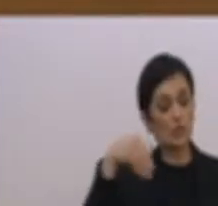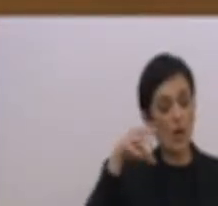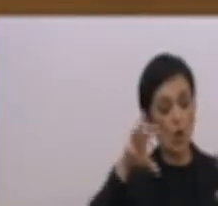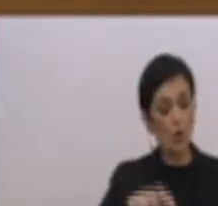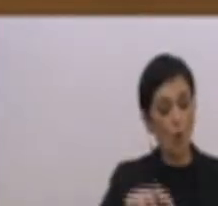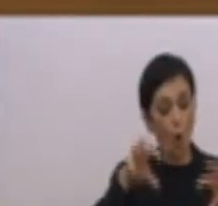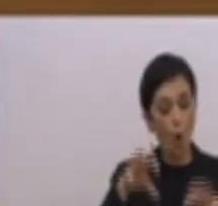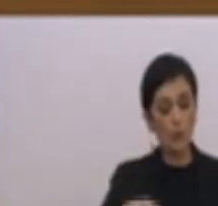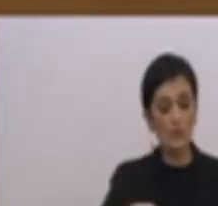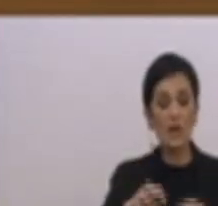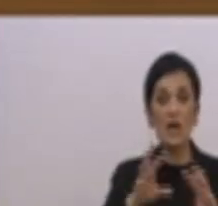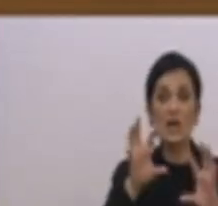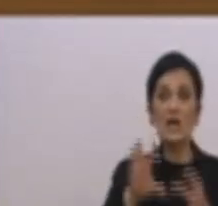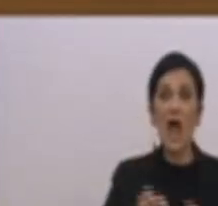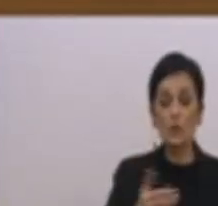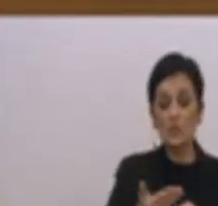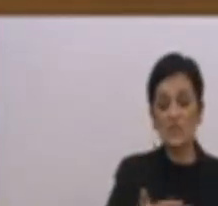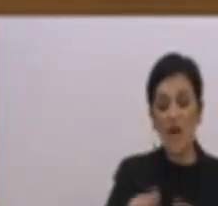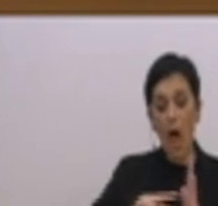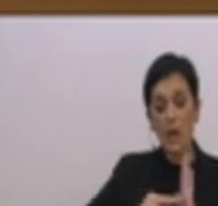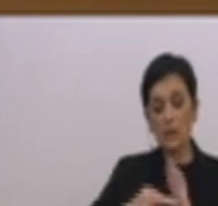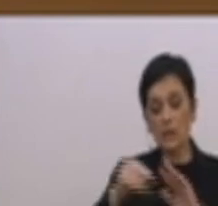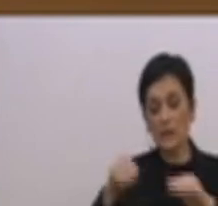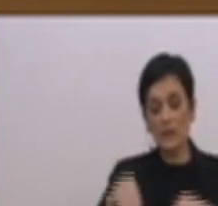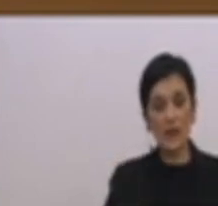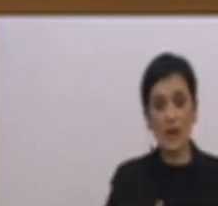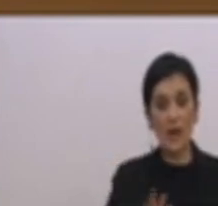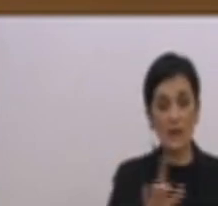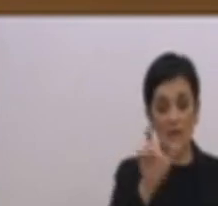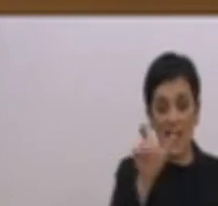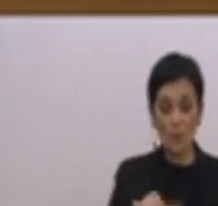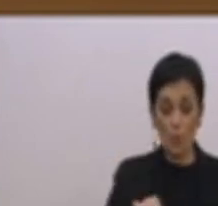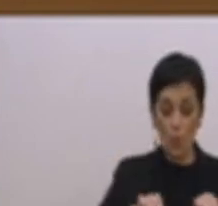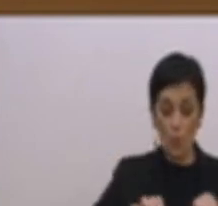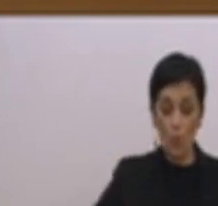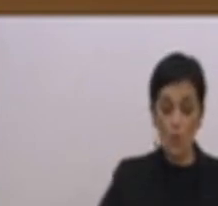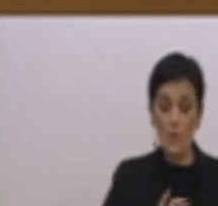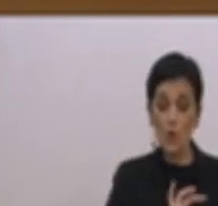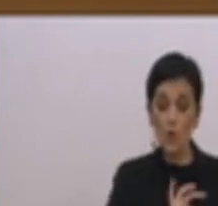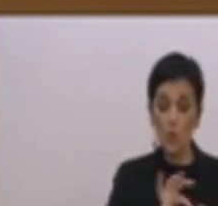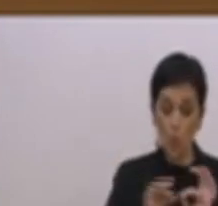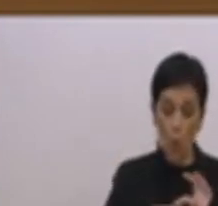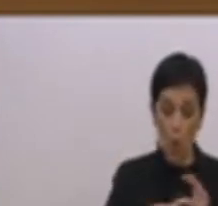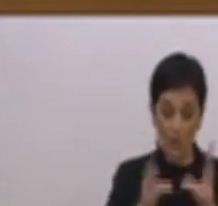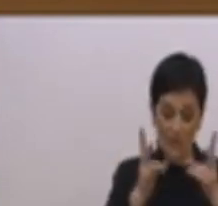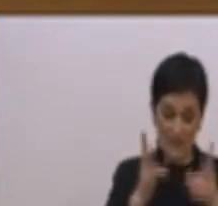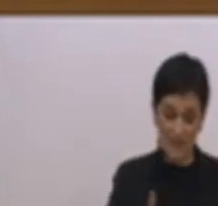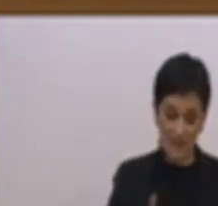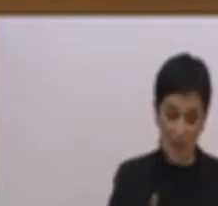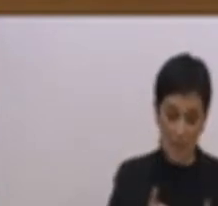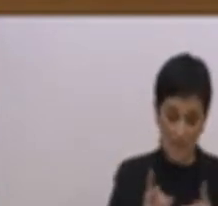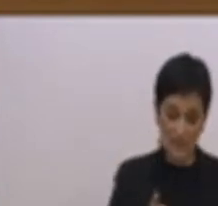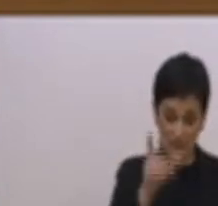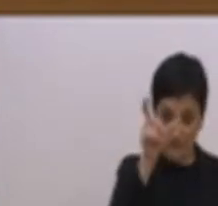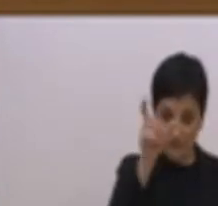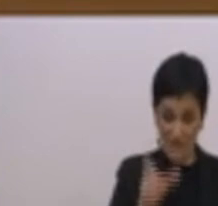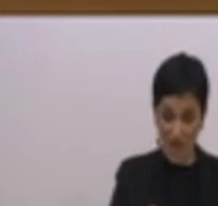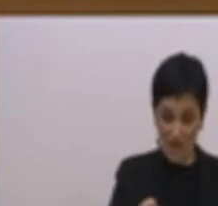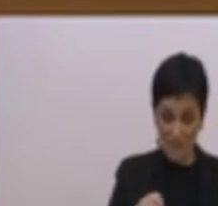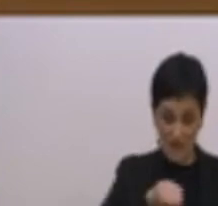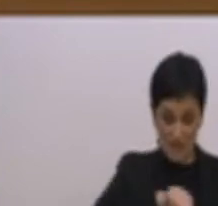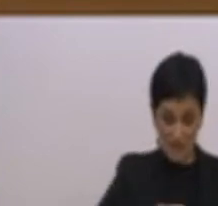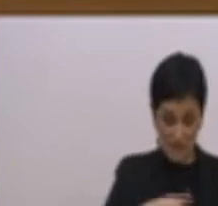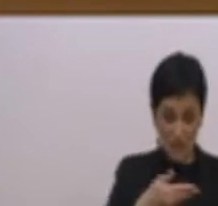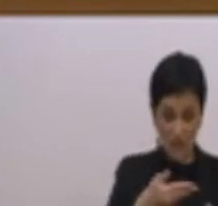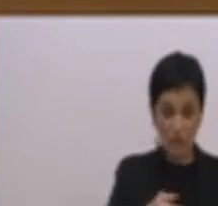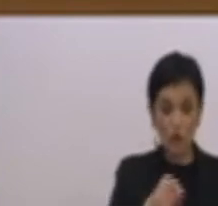Არც კანონები არ არის ცალკე აღებული. Ადამიანის უფლებები არის აი კონკრეტული, დაზარალებული და მსხვერპლი როდგას შენს წინ, აი